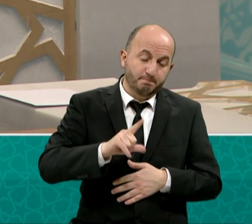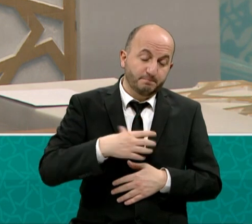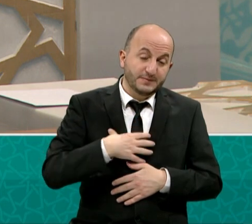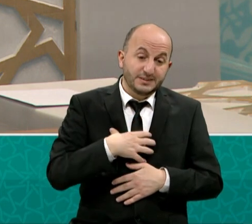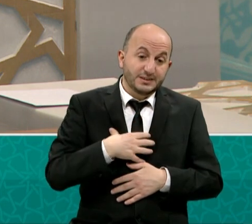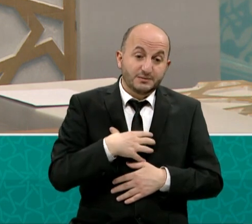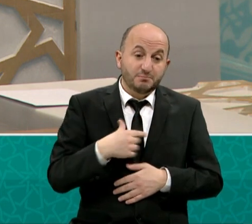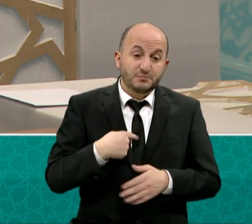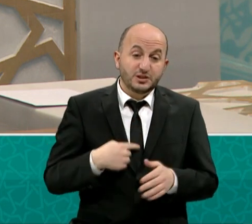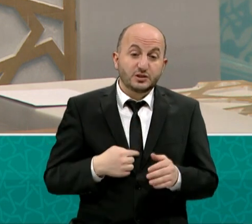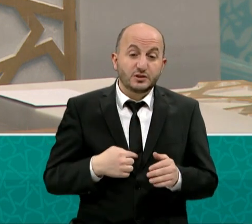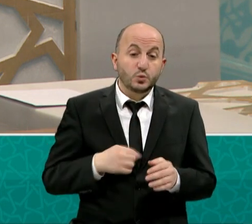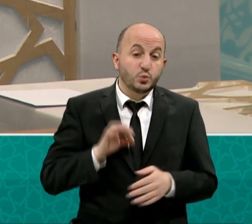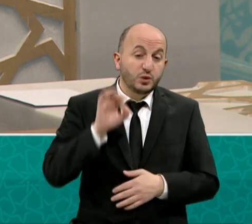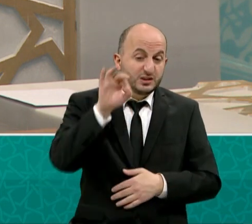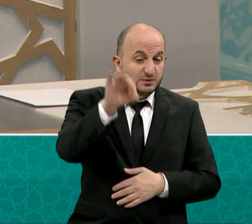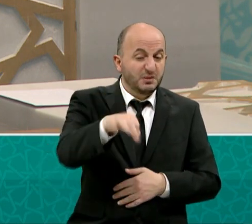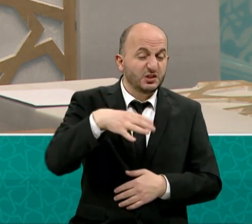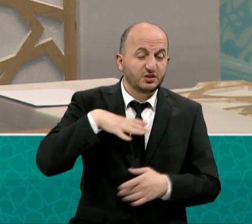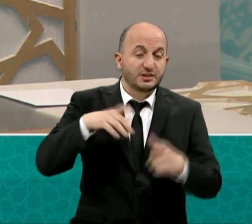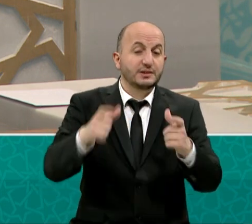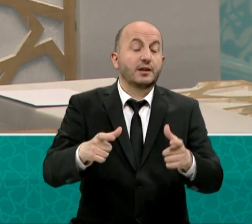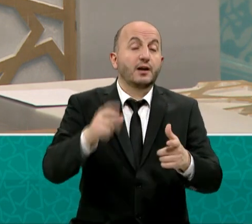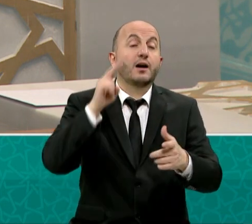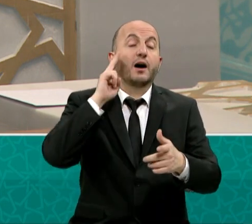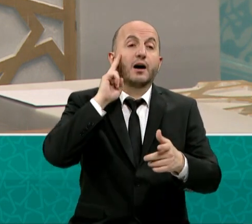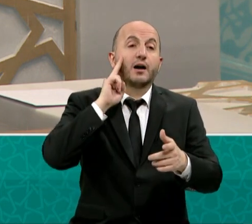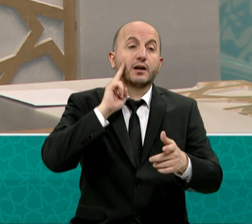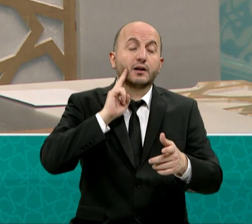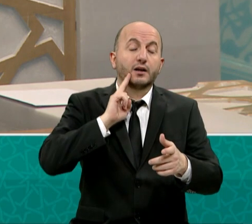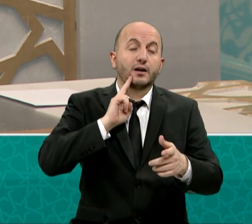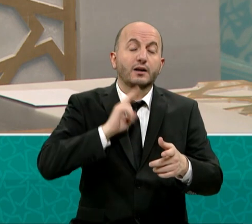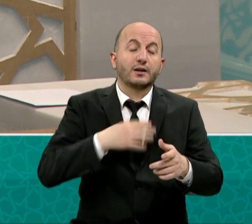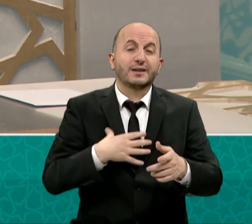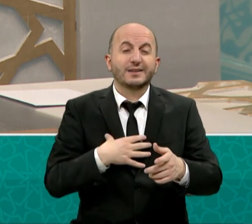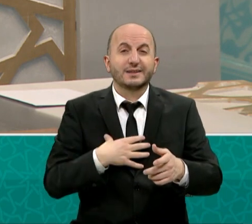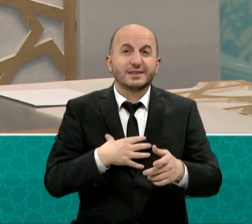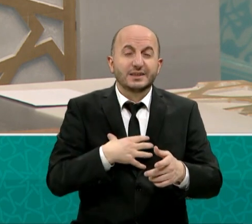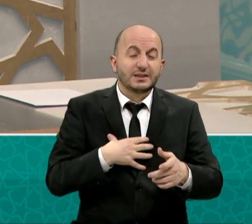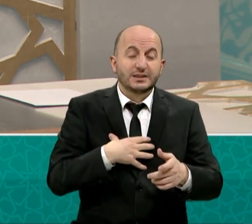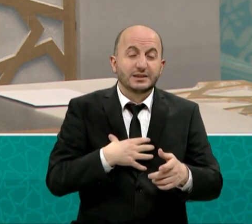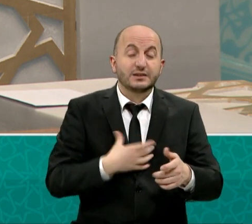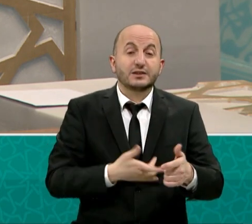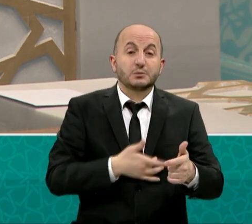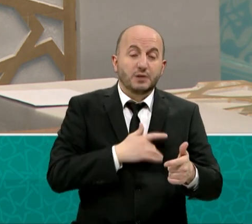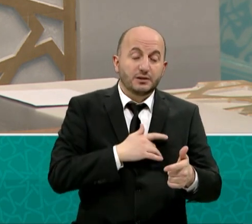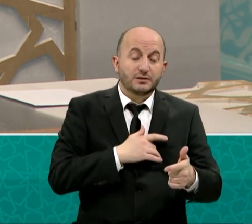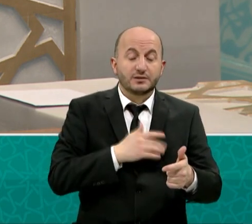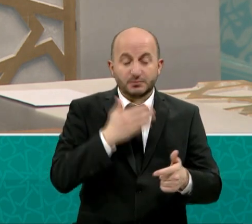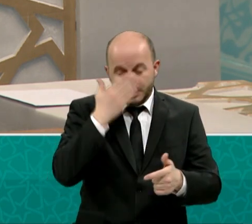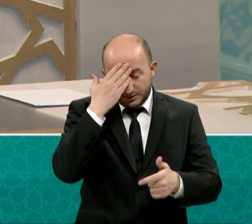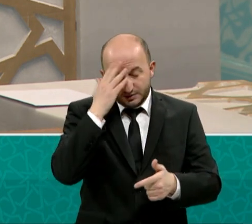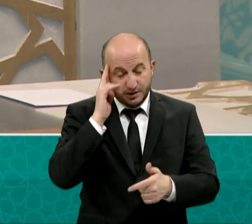ulaştırmak istediği yer nedir? Ahlaktır. Peki din, iman, ibadet, ahlaktır dersek